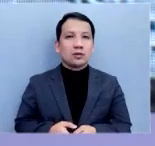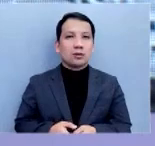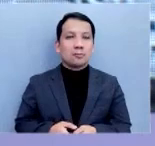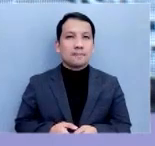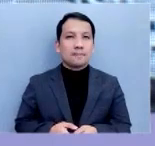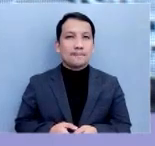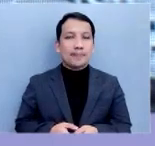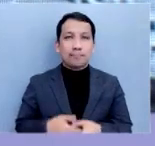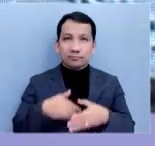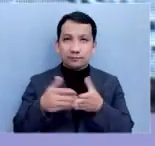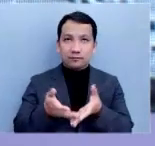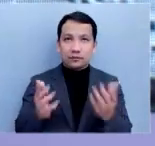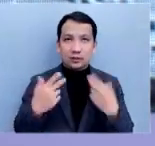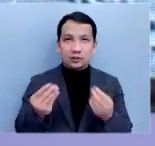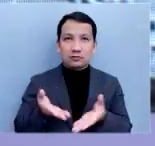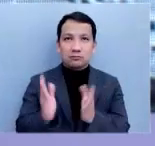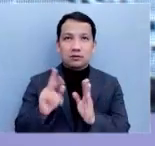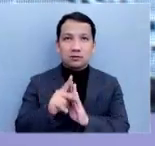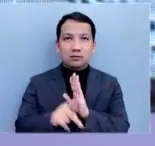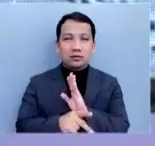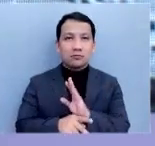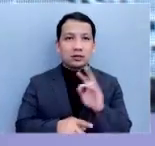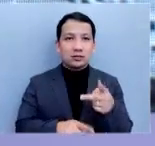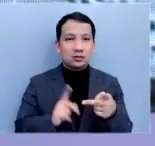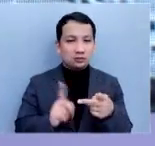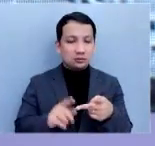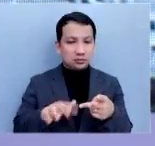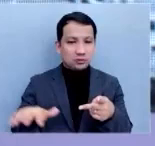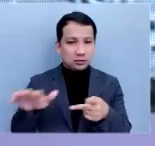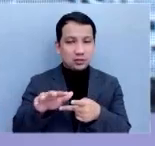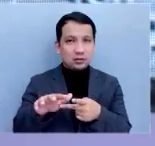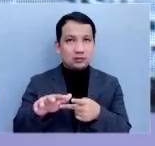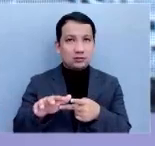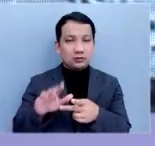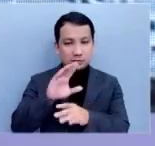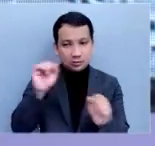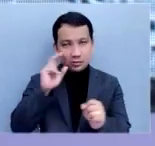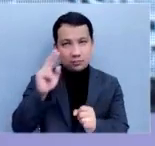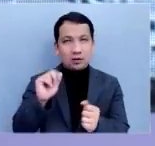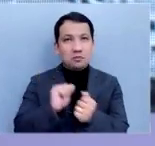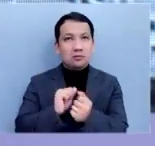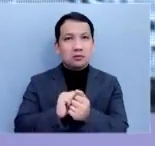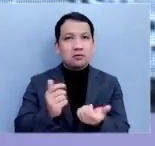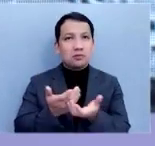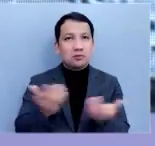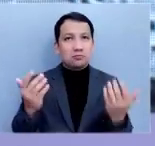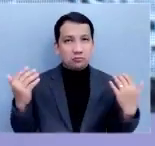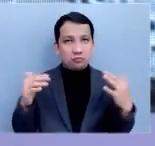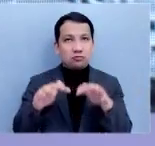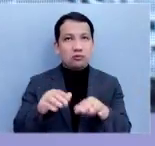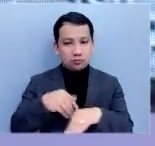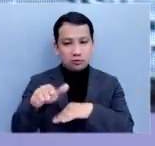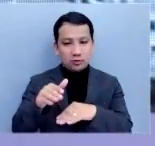Mas luluwagan ang health protocols sa ikalawang State of the Nation address ni Pangulong Bongbong Marcos. Kasabay niyan, libu-libong pulis, sundalo